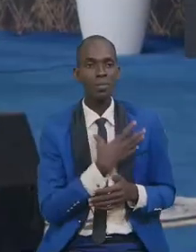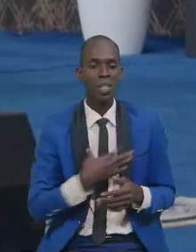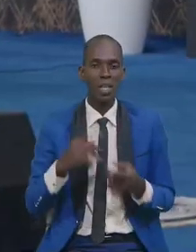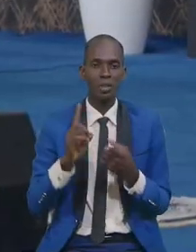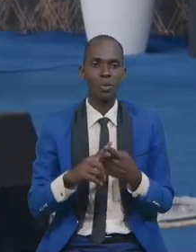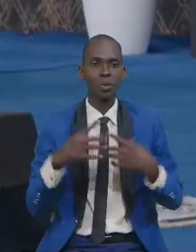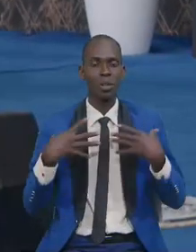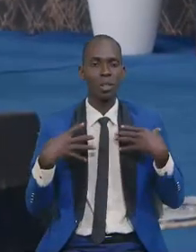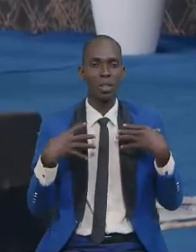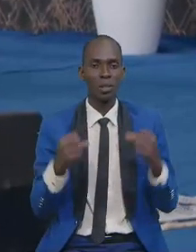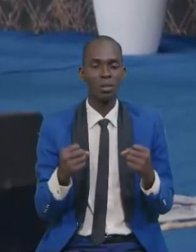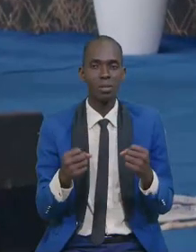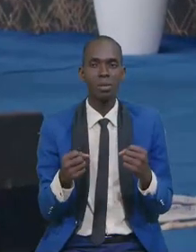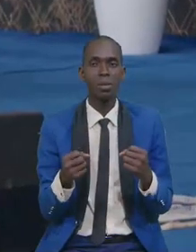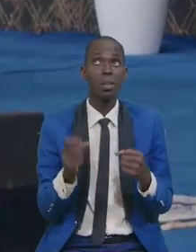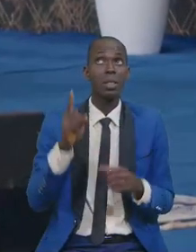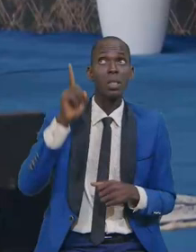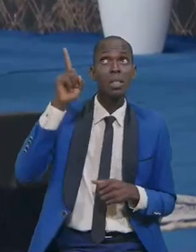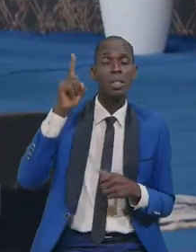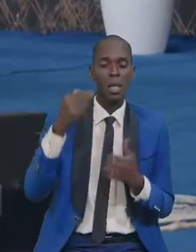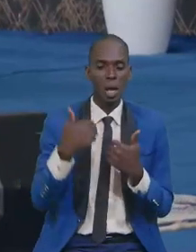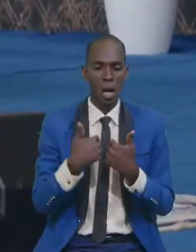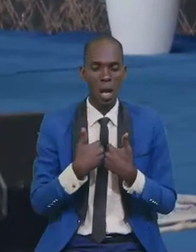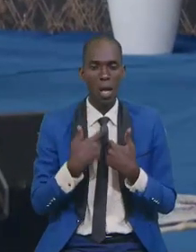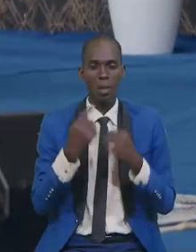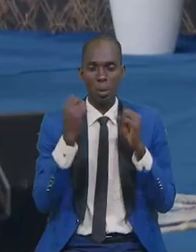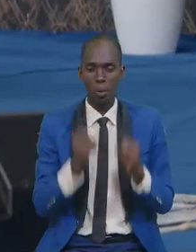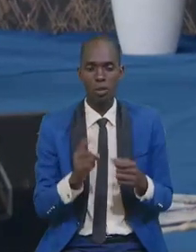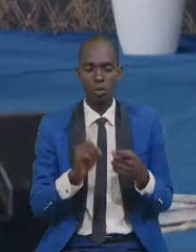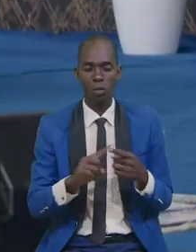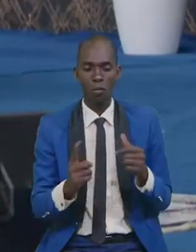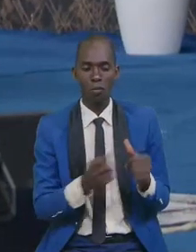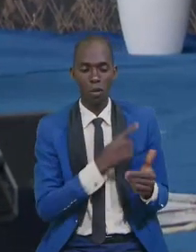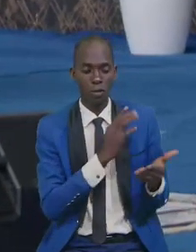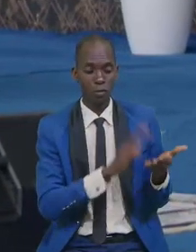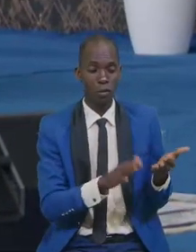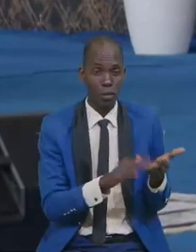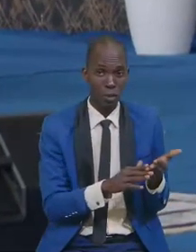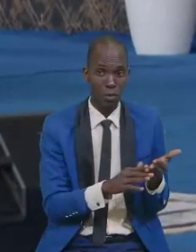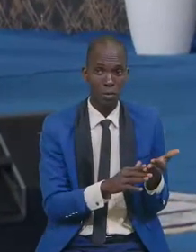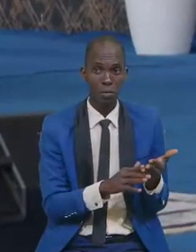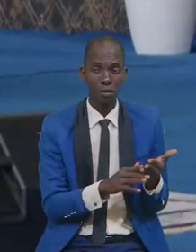Et de guérir, il a le pouvoir de pardonner.